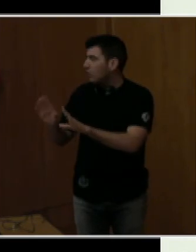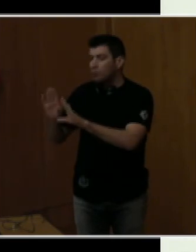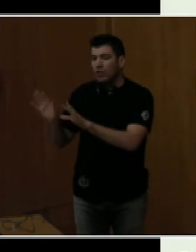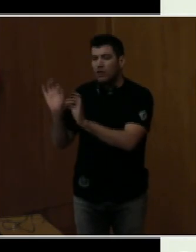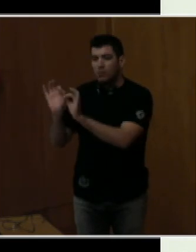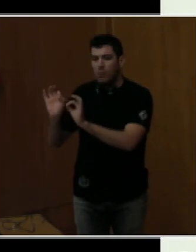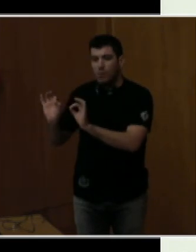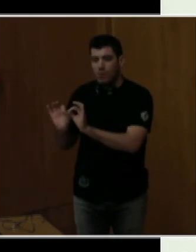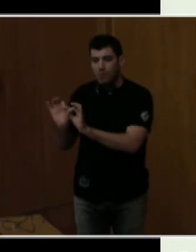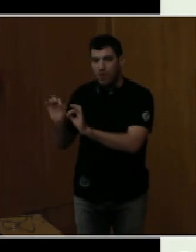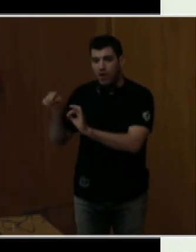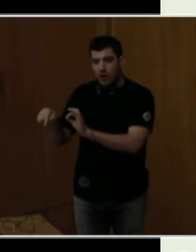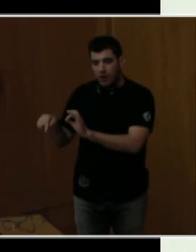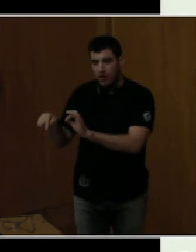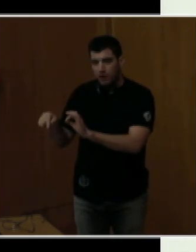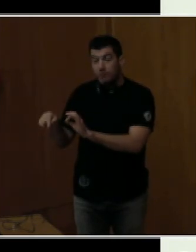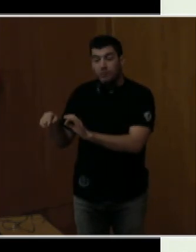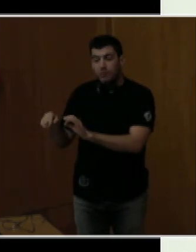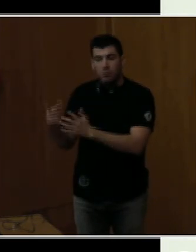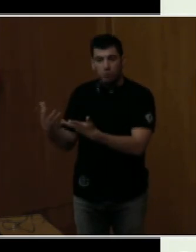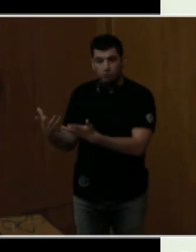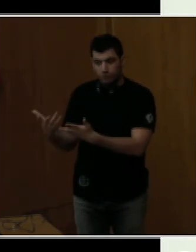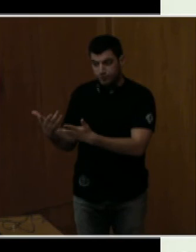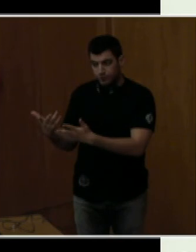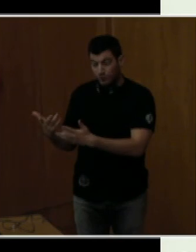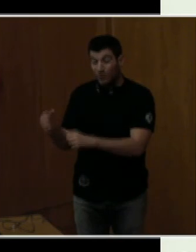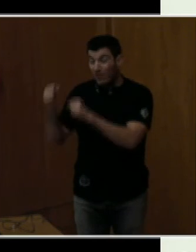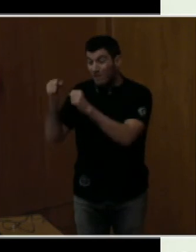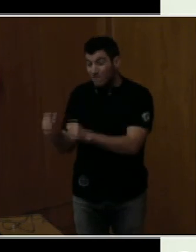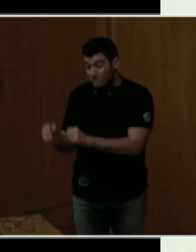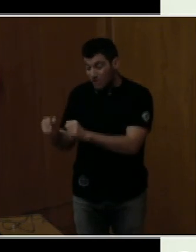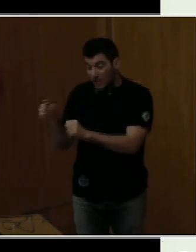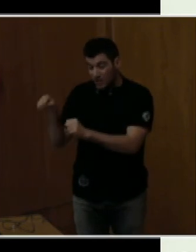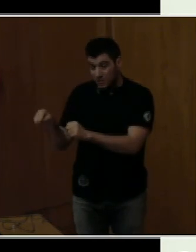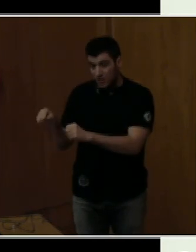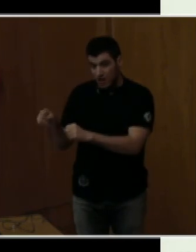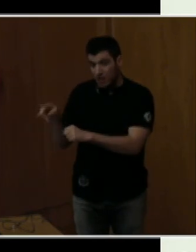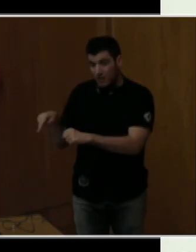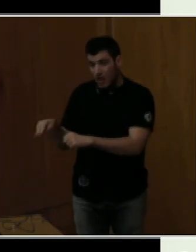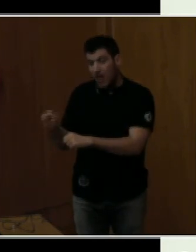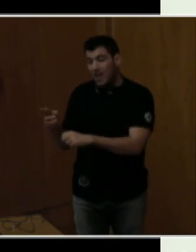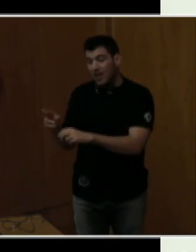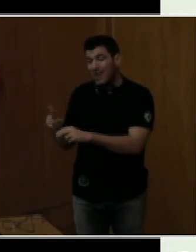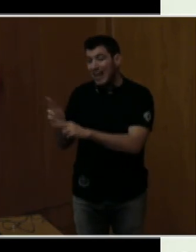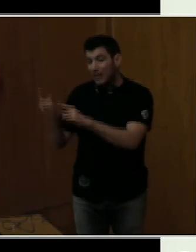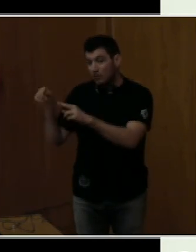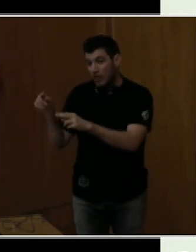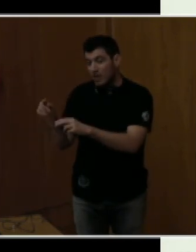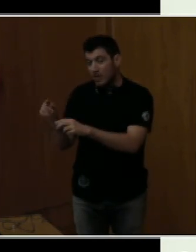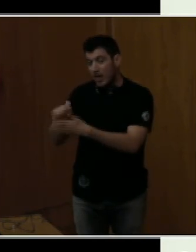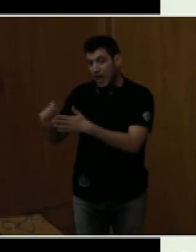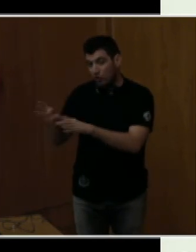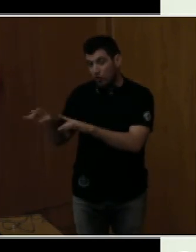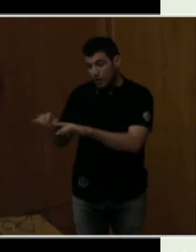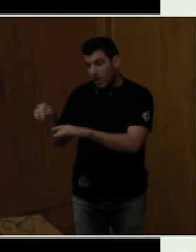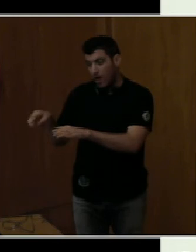κουτάκι που το ονομάζουμε DRAM? Το βασικό κελί που χρησιμοποιείται για την ηλεκτρονική αποθήκευση είναι ο κλασικός